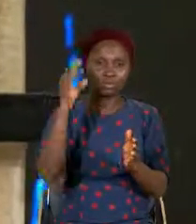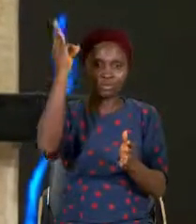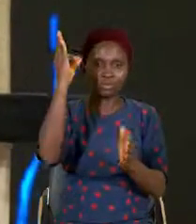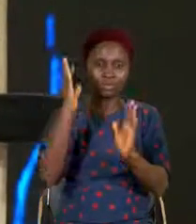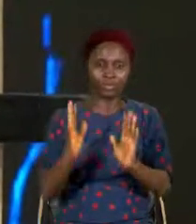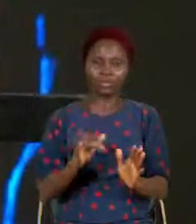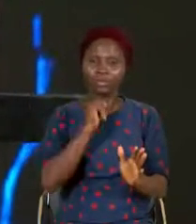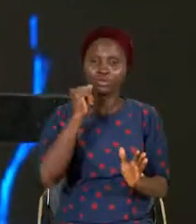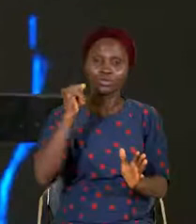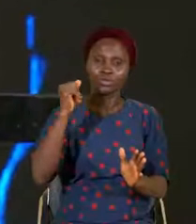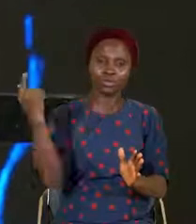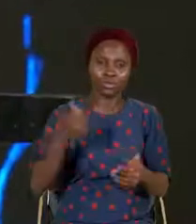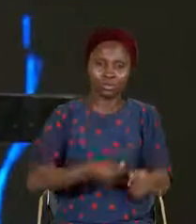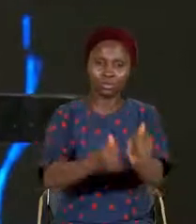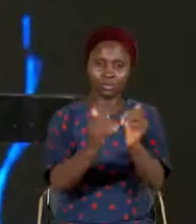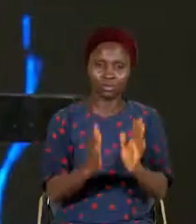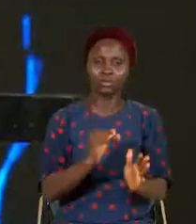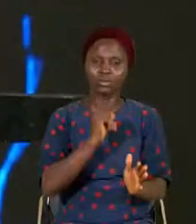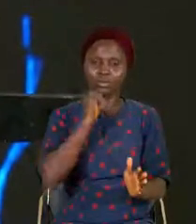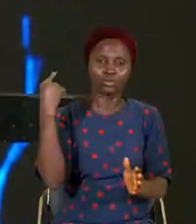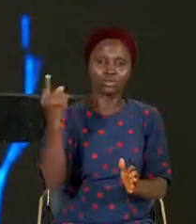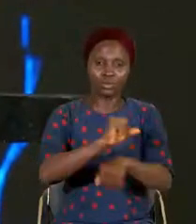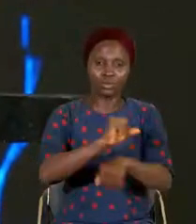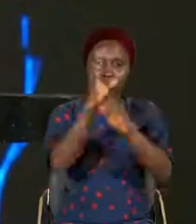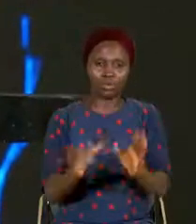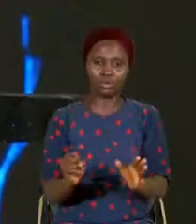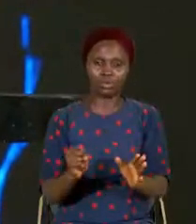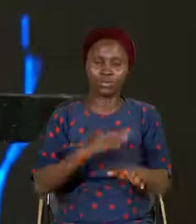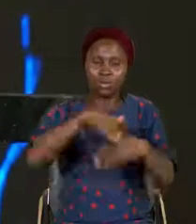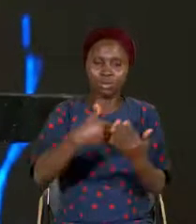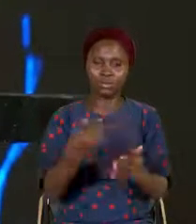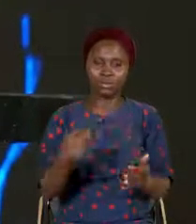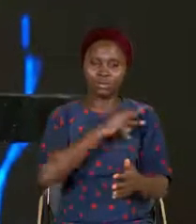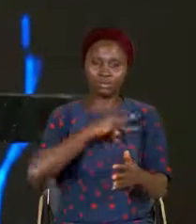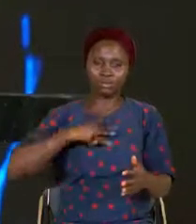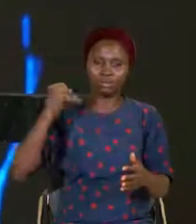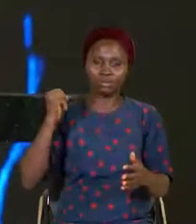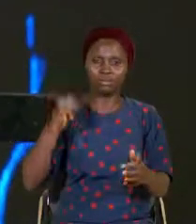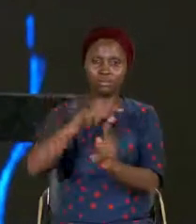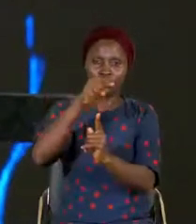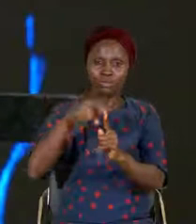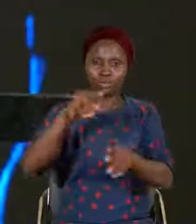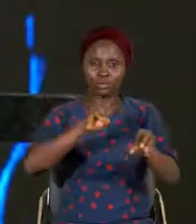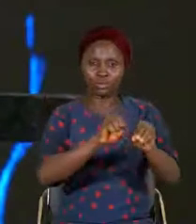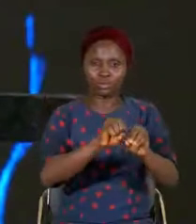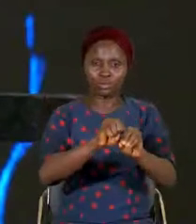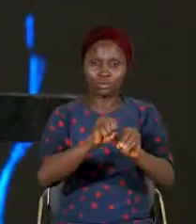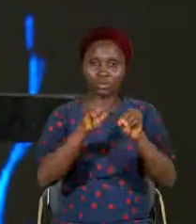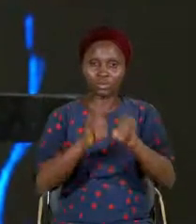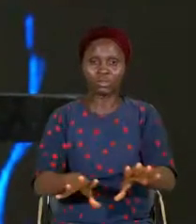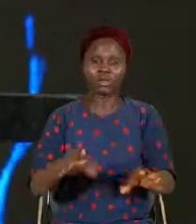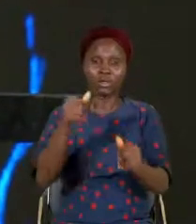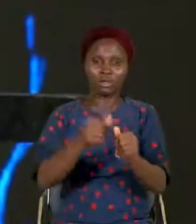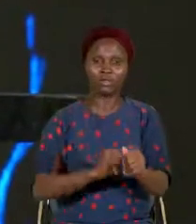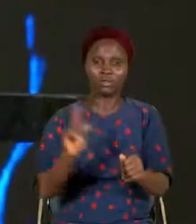prédicateurs, ce n'est pas simplement pour les apôtres ni pour les ouvriers. Mais il s'adresse à tous les frères. Lorsque vous êtes dispersés partout, n'importe